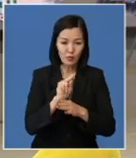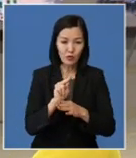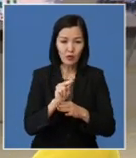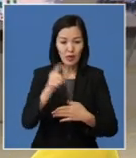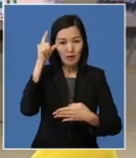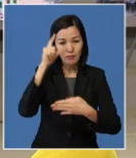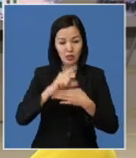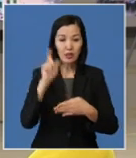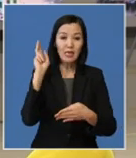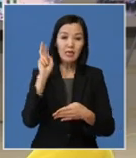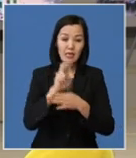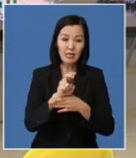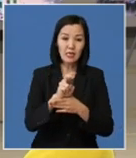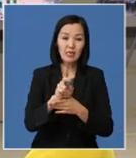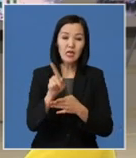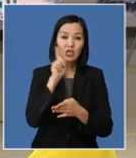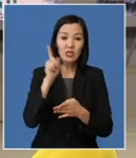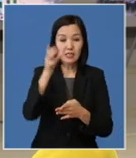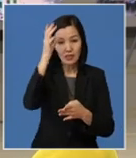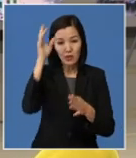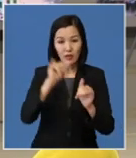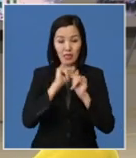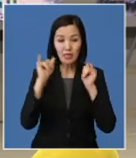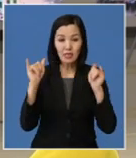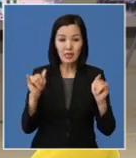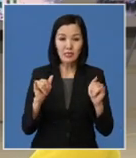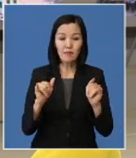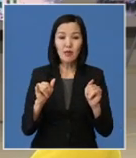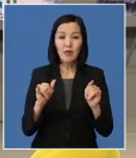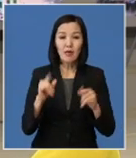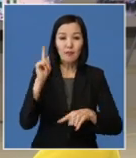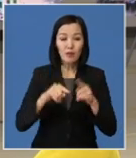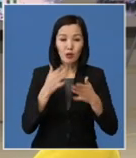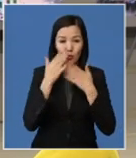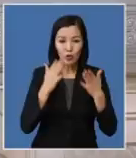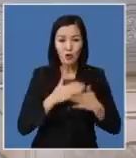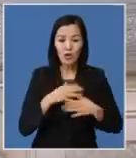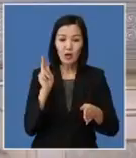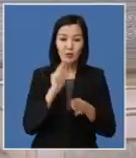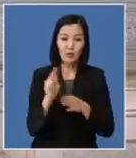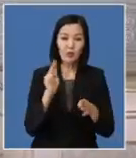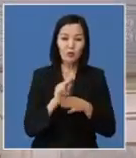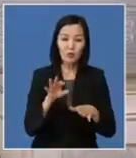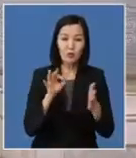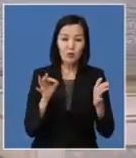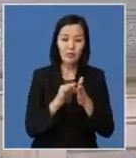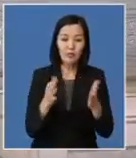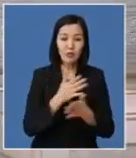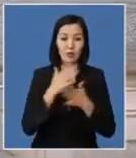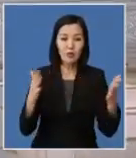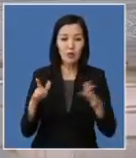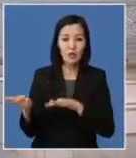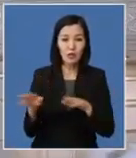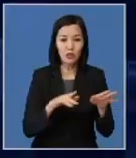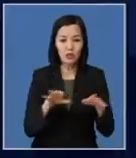мешітке келген жастарымыздың діни сауатын көтере отырып, елдікке, патриоттыққа баулу мақсатында өте үлкен